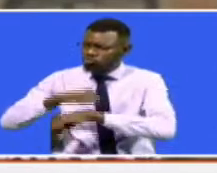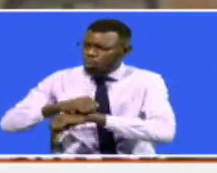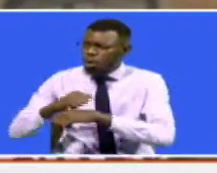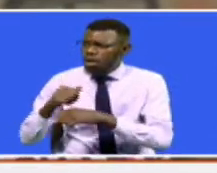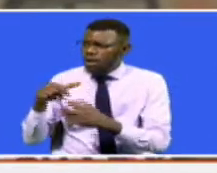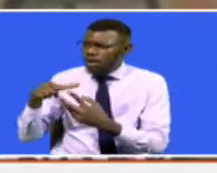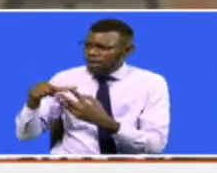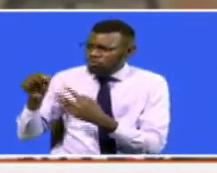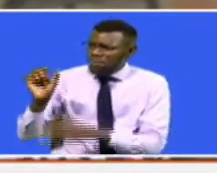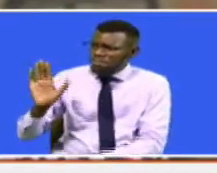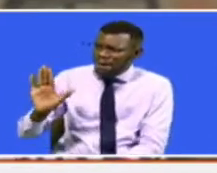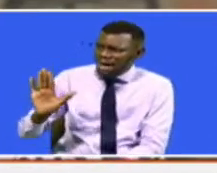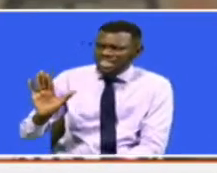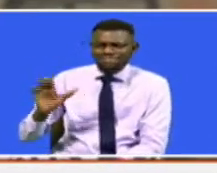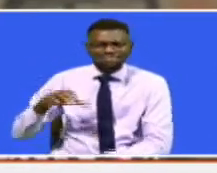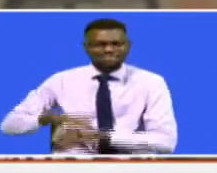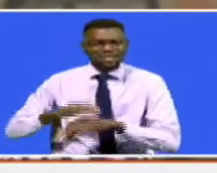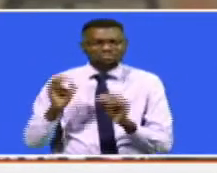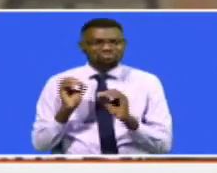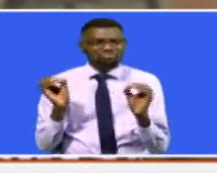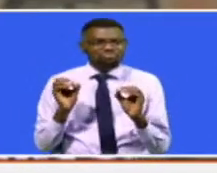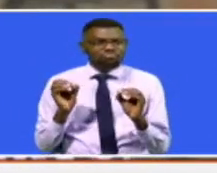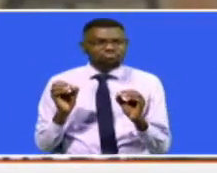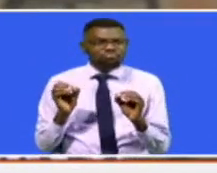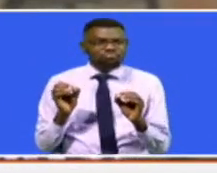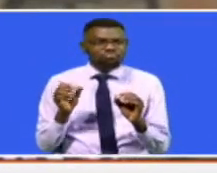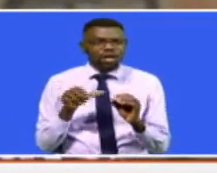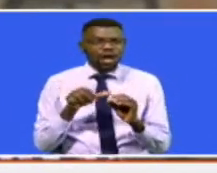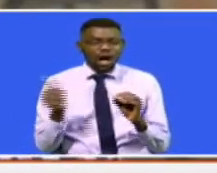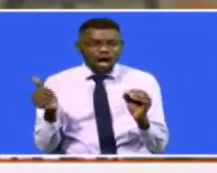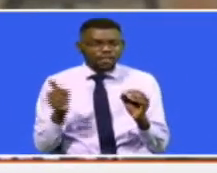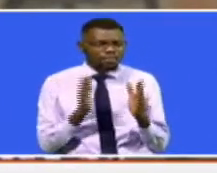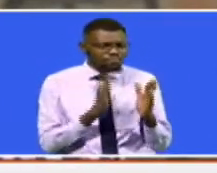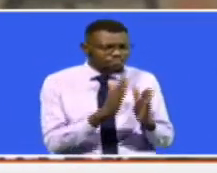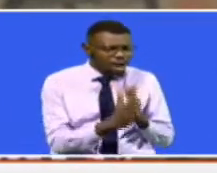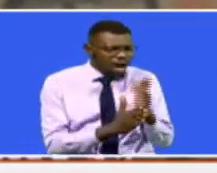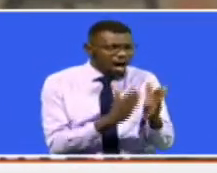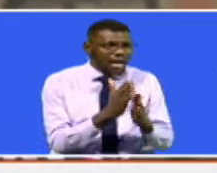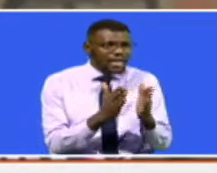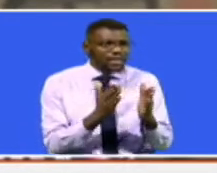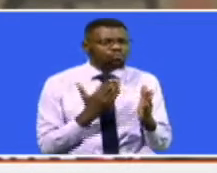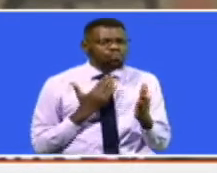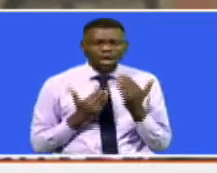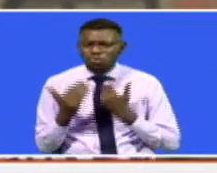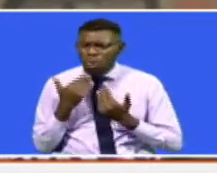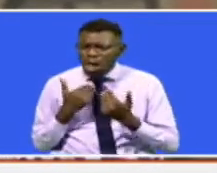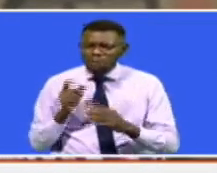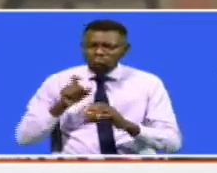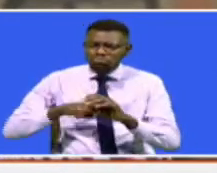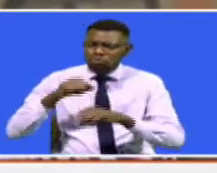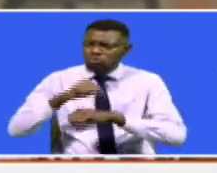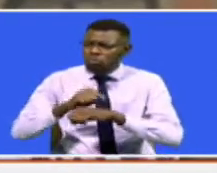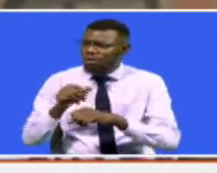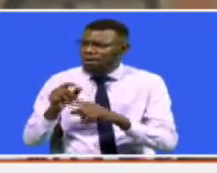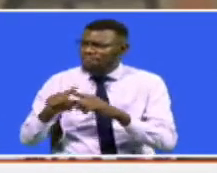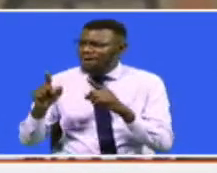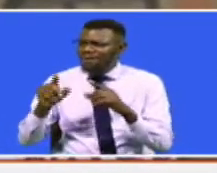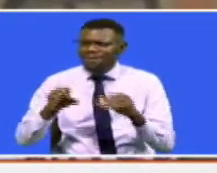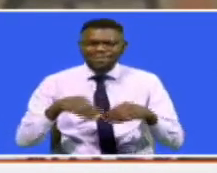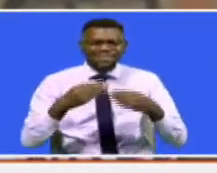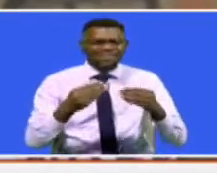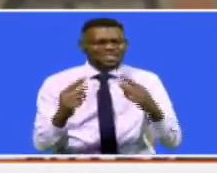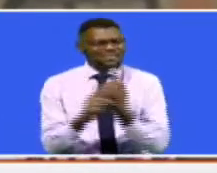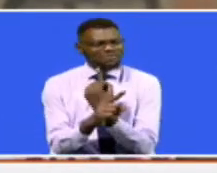dream. Some of them have also not got the schools that they requested to be admitted to.